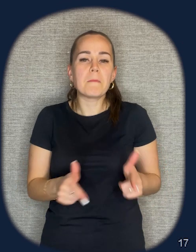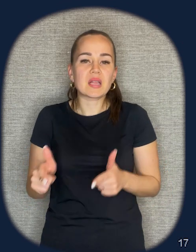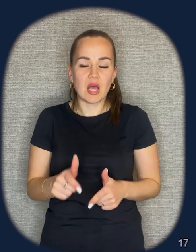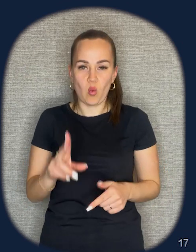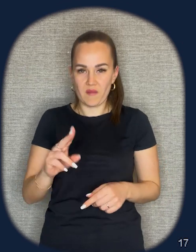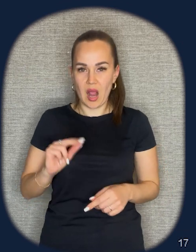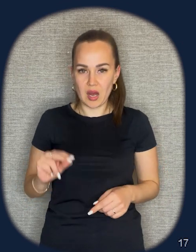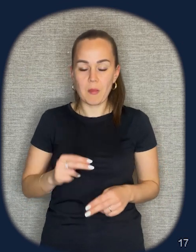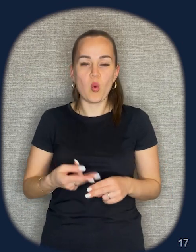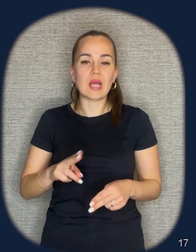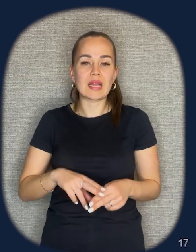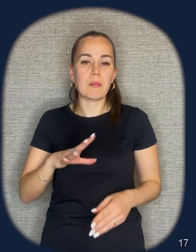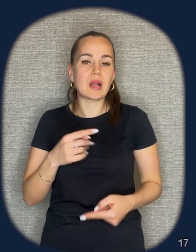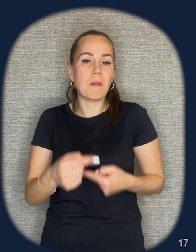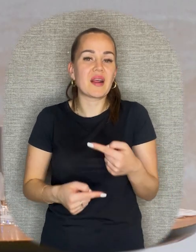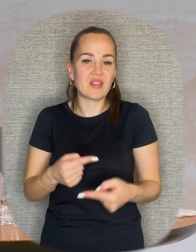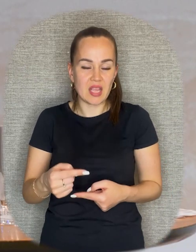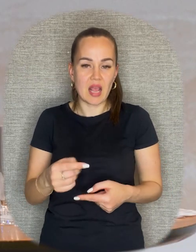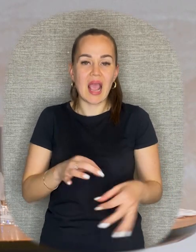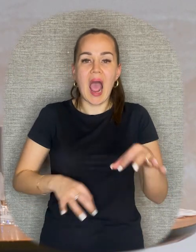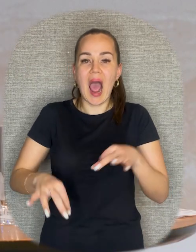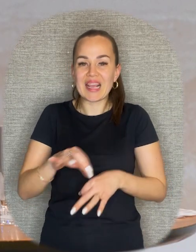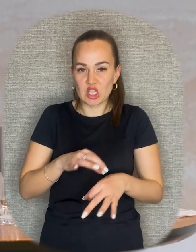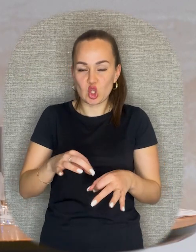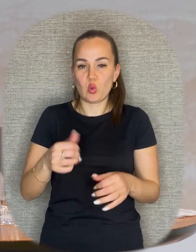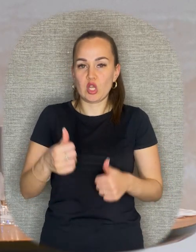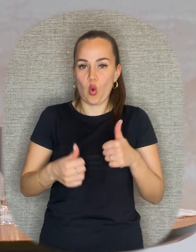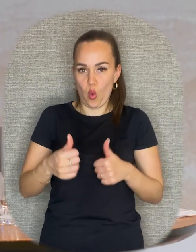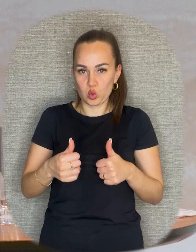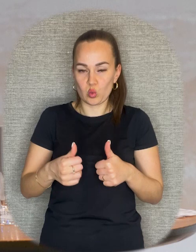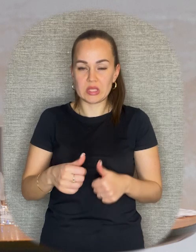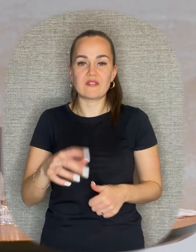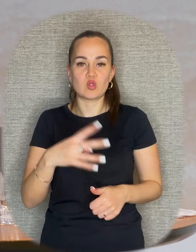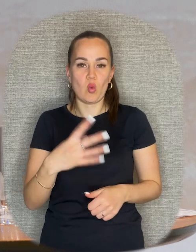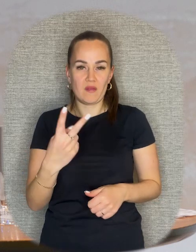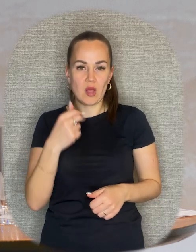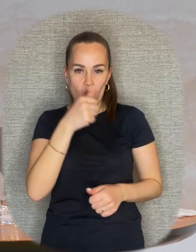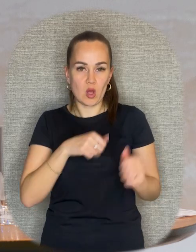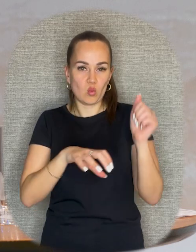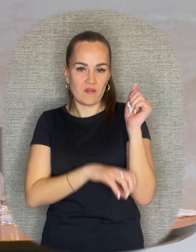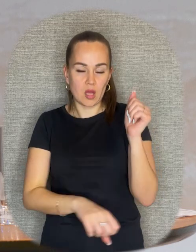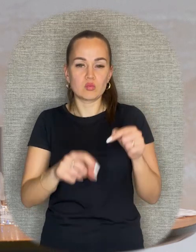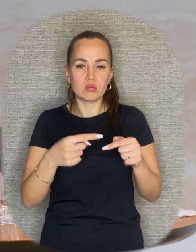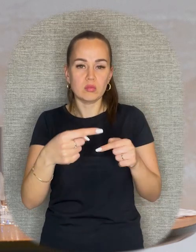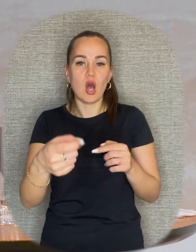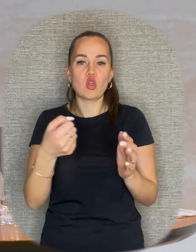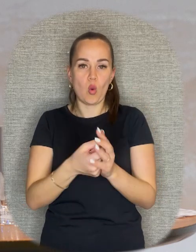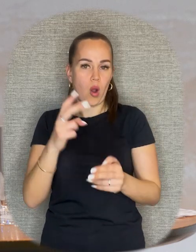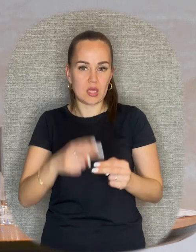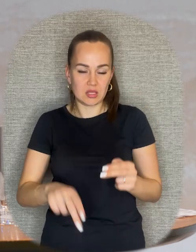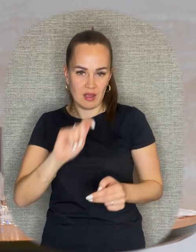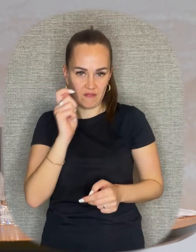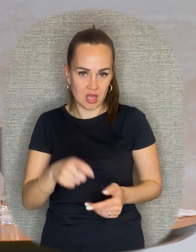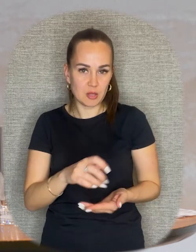для торговли одной из форм подготовки к этим работам стало проведение архитектурных конкурсов которые развернулась в конце сорок